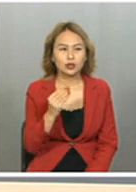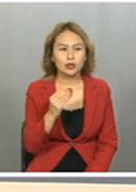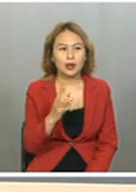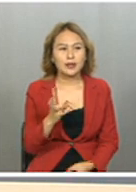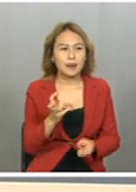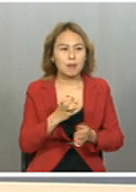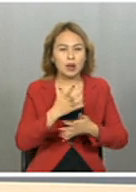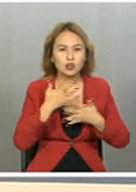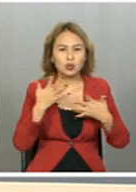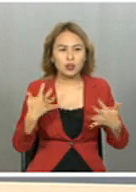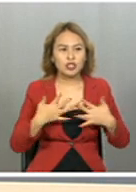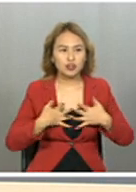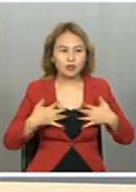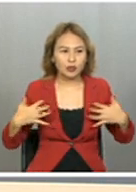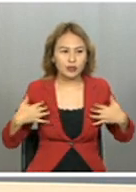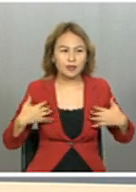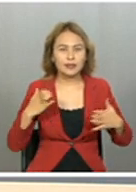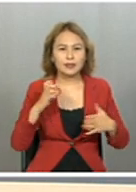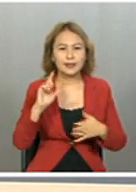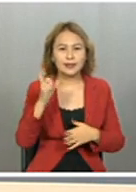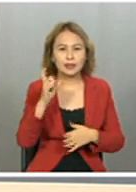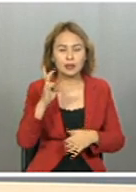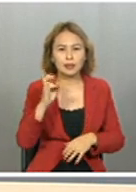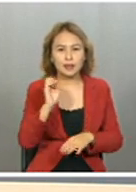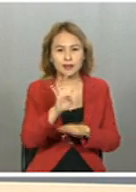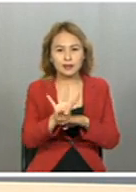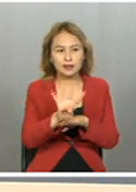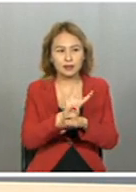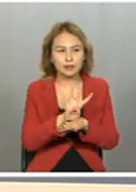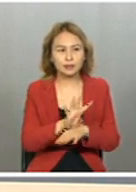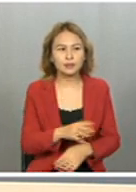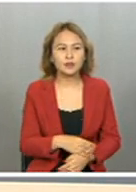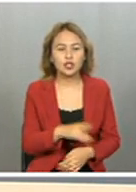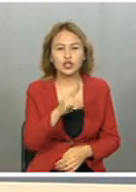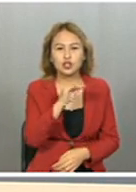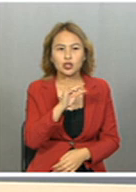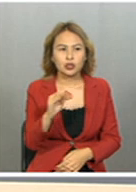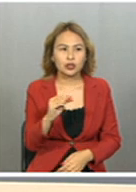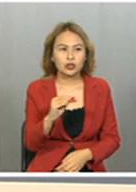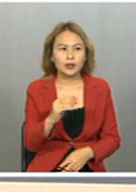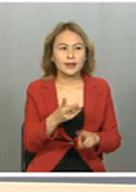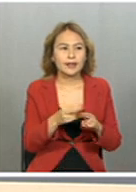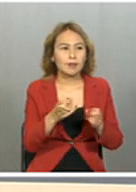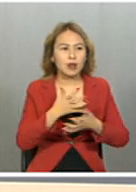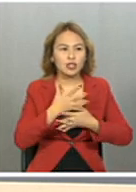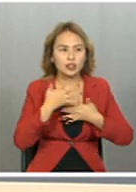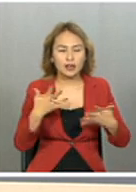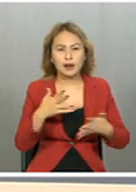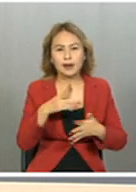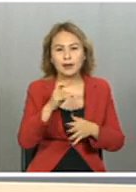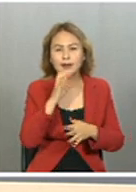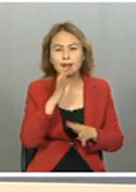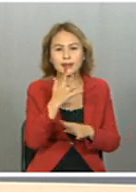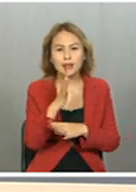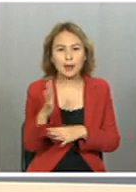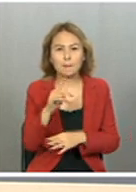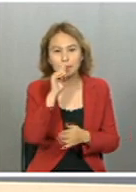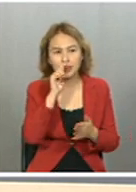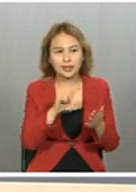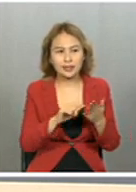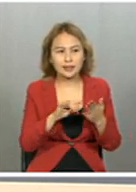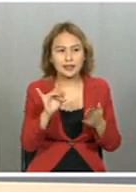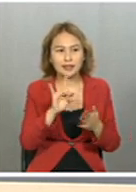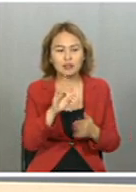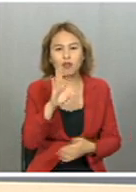небольшое животное с иглами на теле. Чиж – небольшая лесная птица из отряда